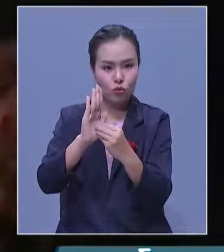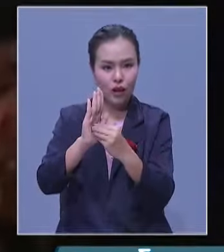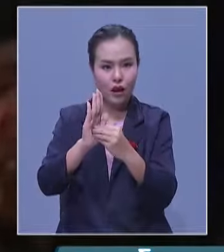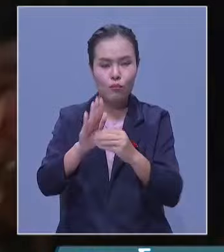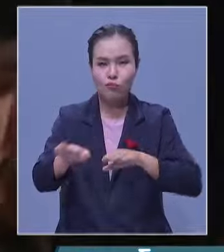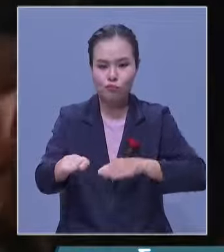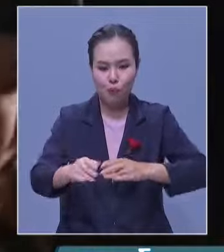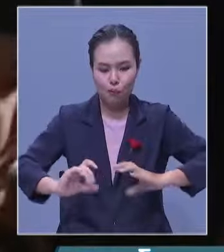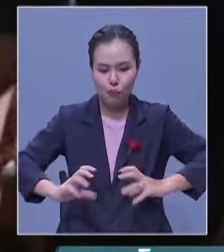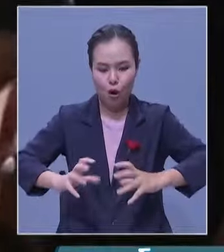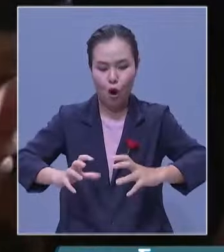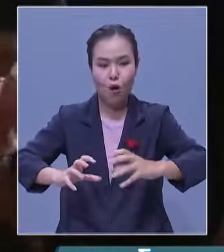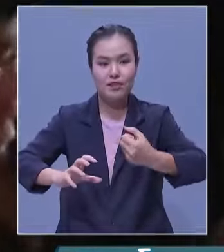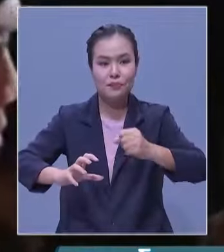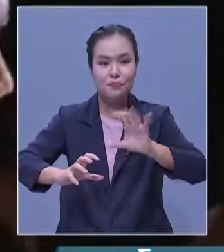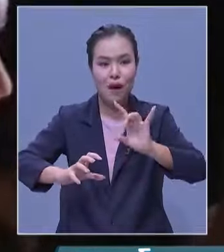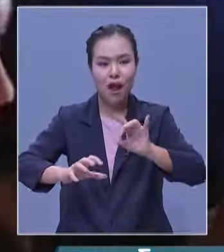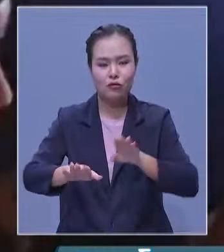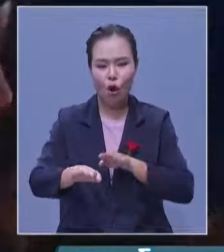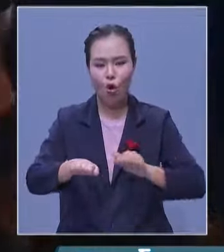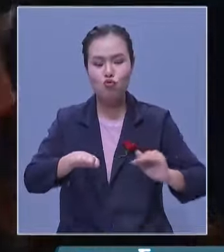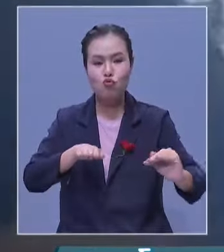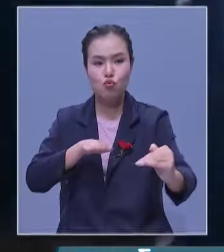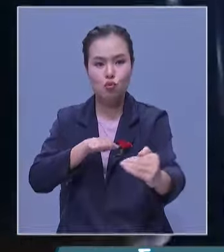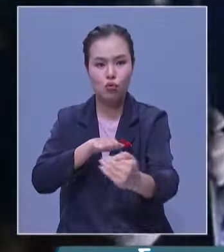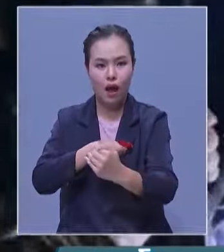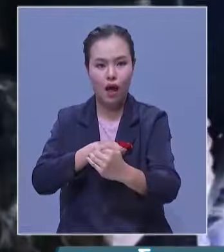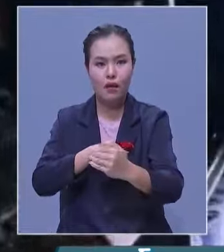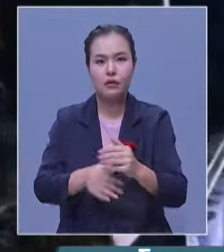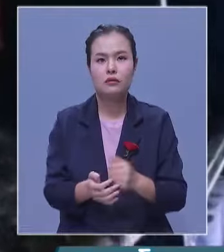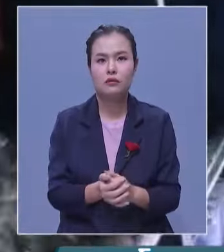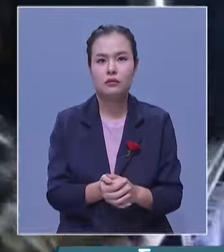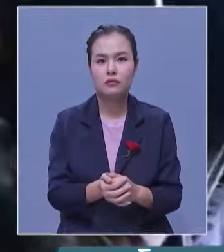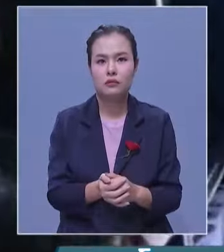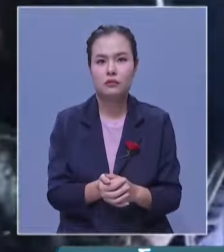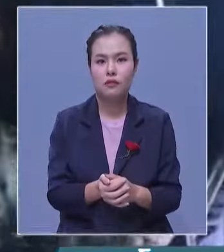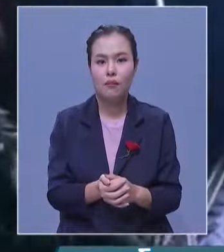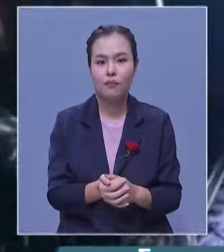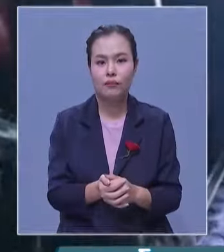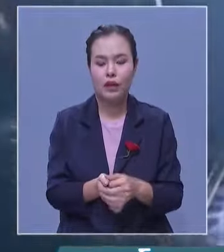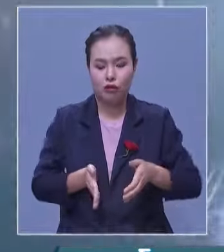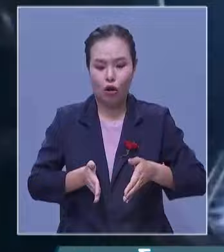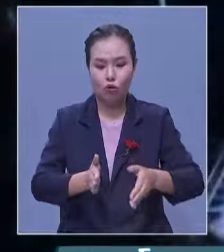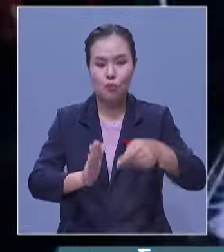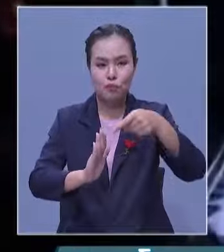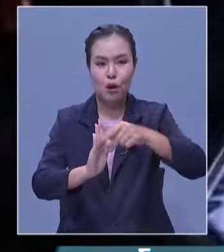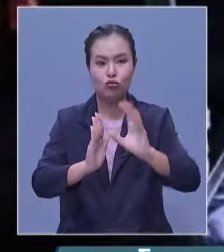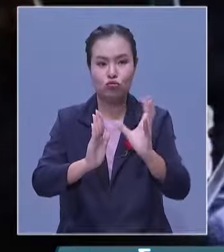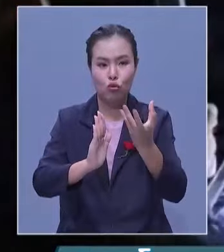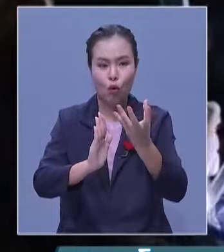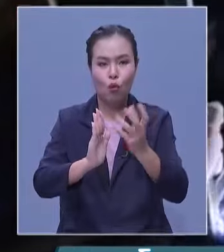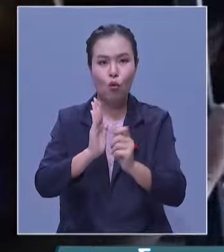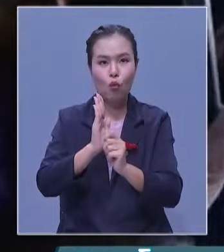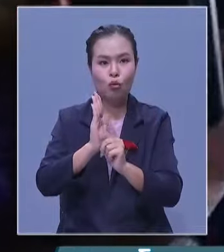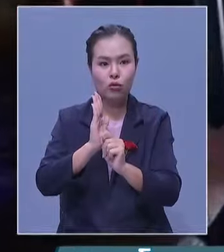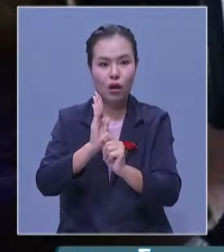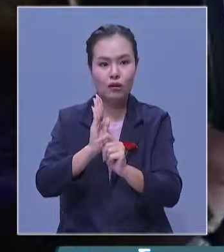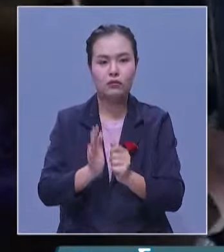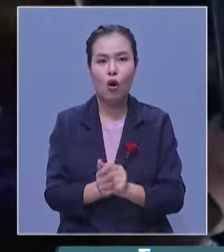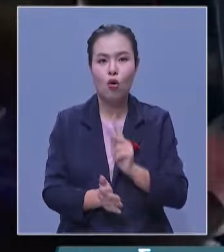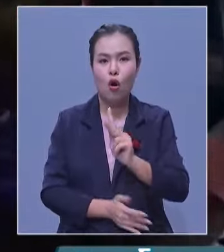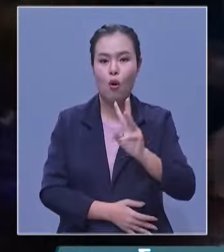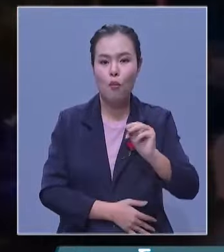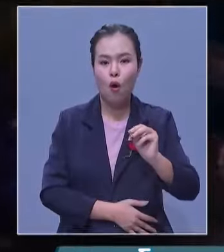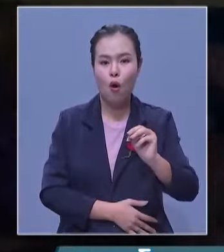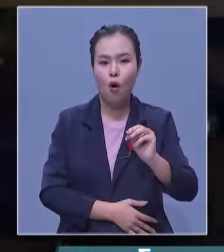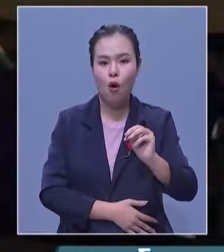ล้อนะครับบริเวณยูเทิร์นกับรถปั๊มน้ำมันเอสโซถนนพิษณุโลกอุตรดิตถ์กม231เนี่ยนะครับฝั่